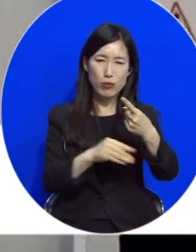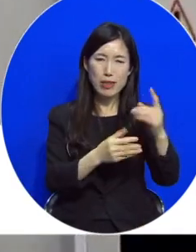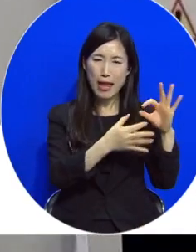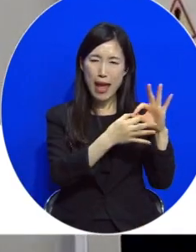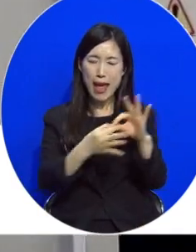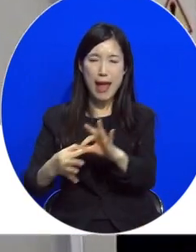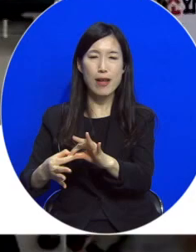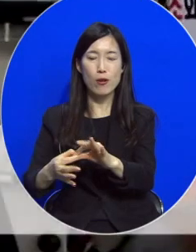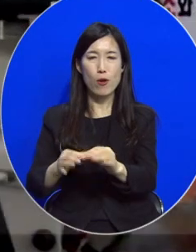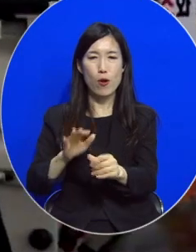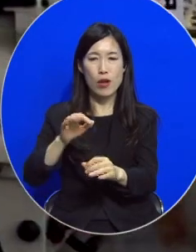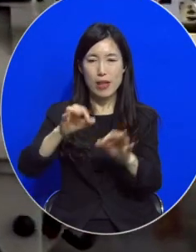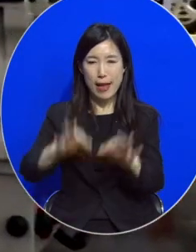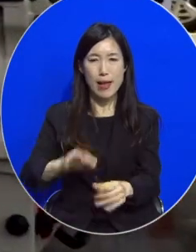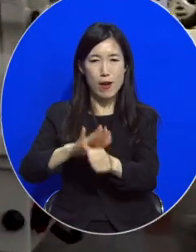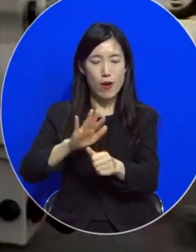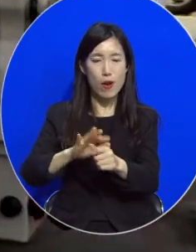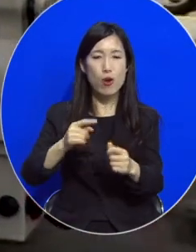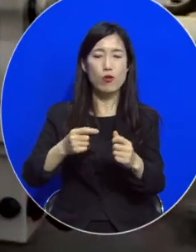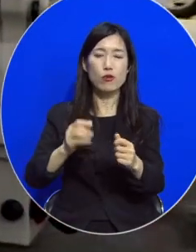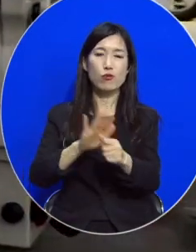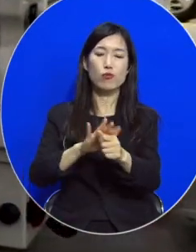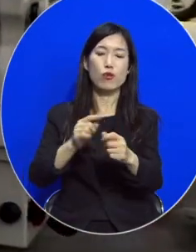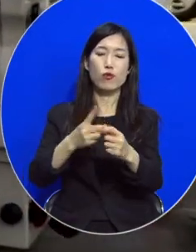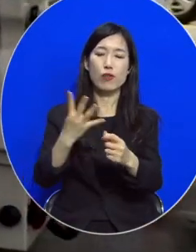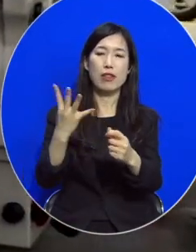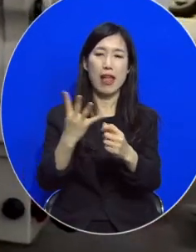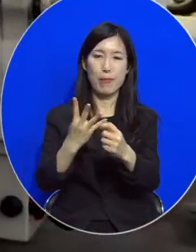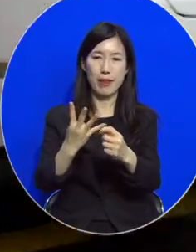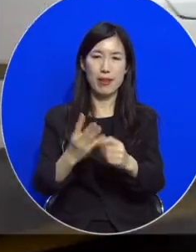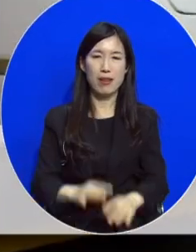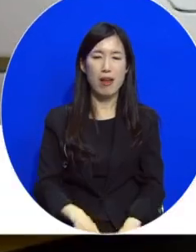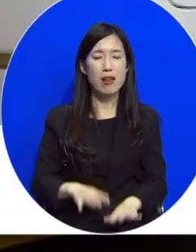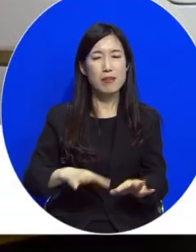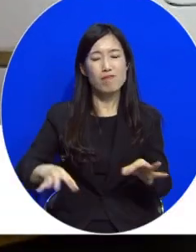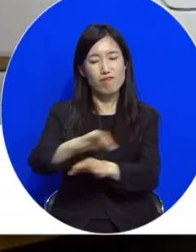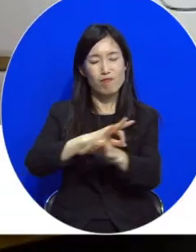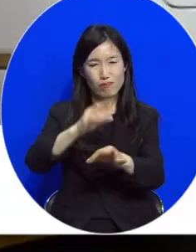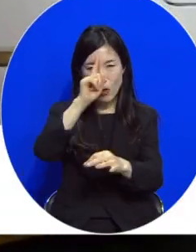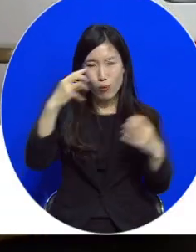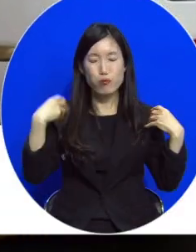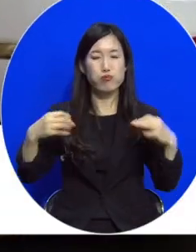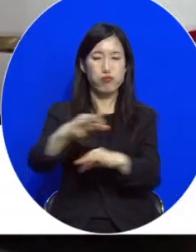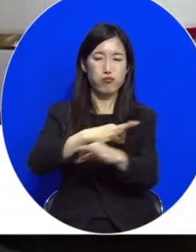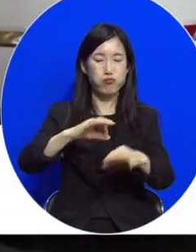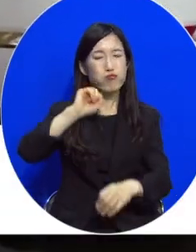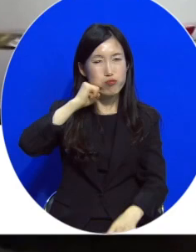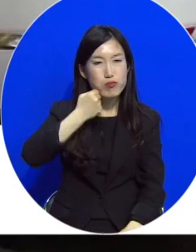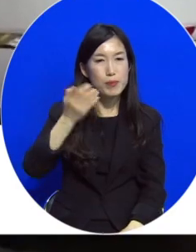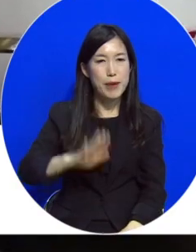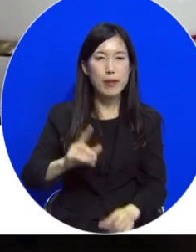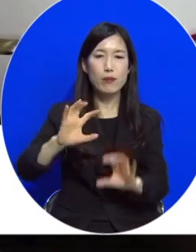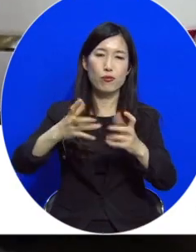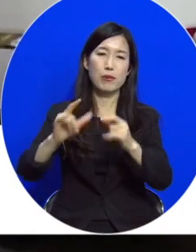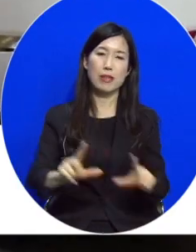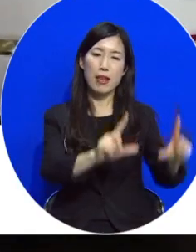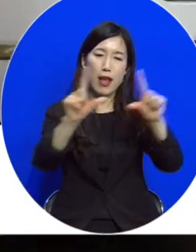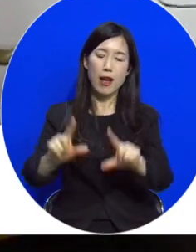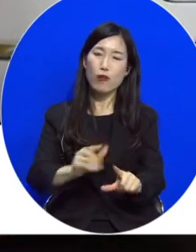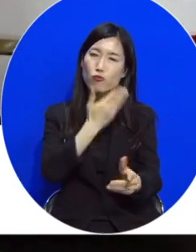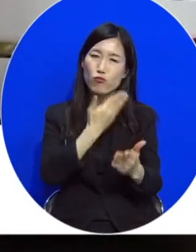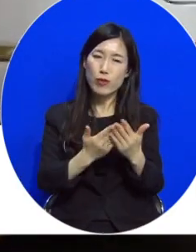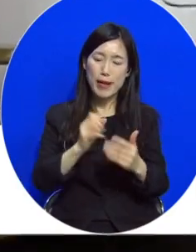이번이네 번째 연장조치입니다 정부는 이번 조치에 대해 어려운 재정 여건이지만 미생 최효선으로 고려해 내린